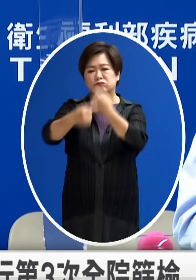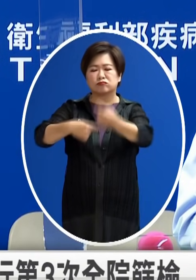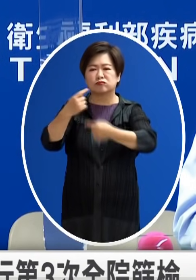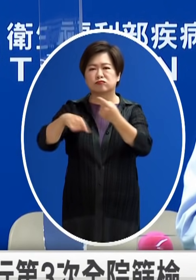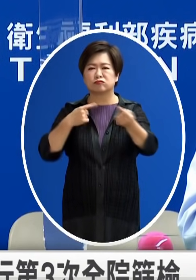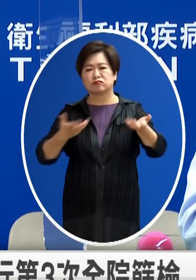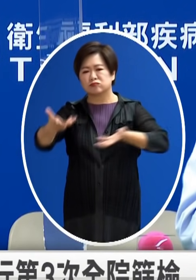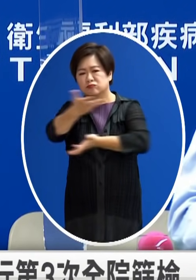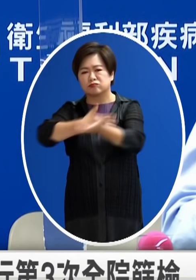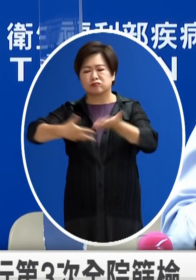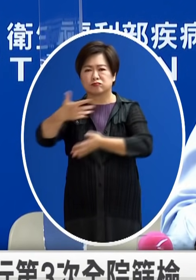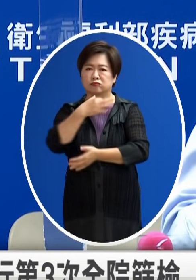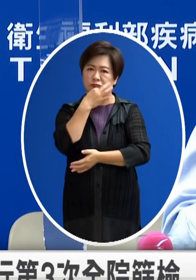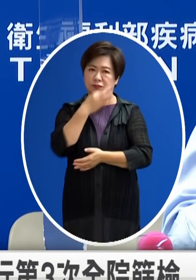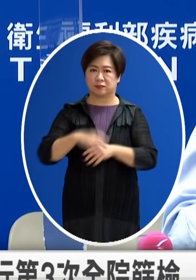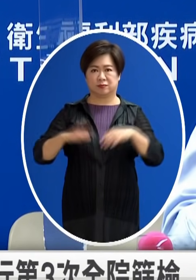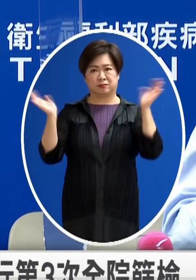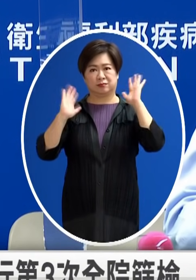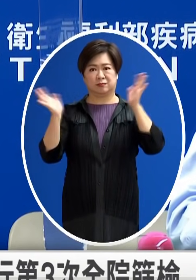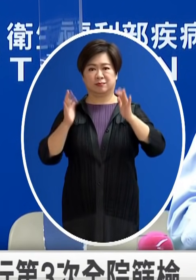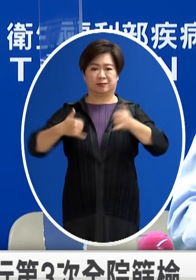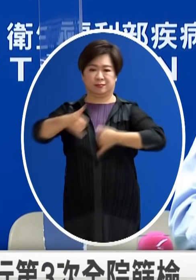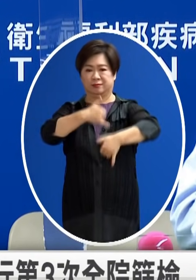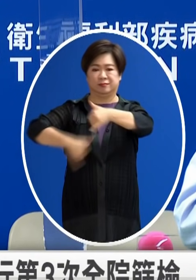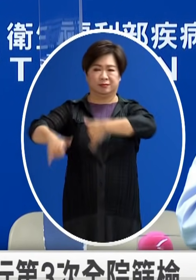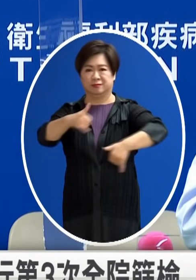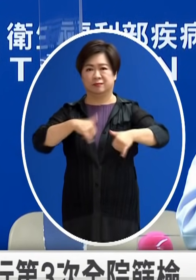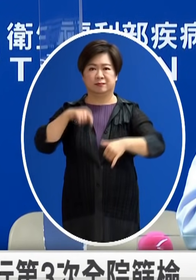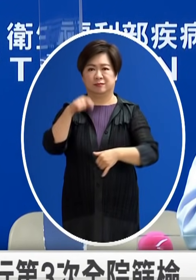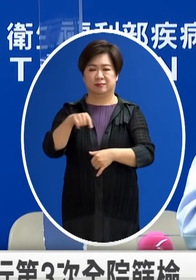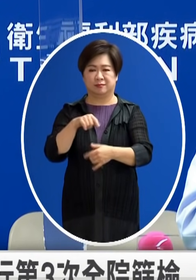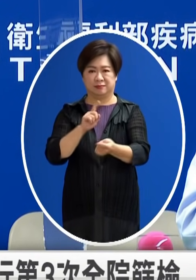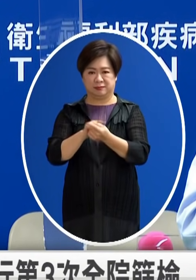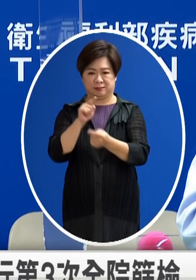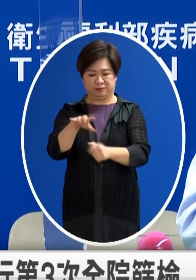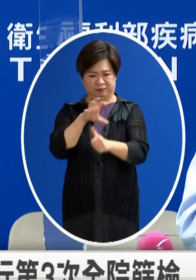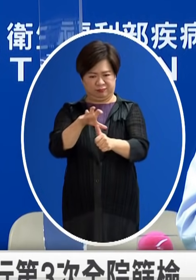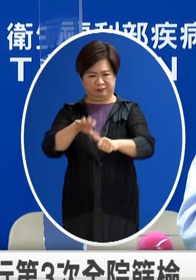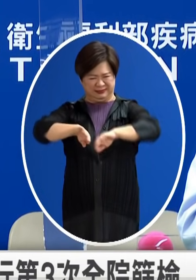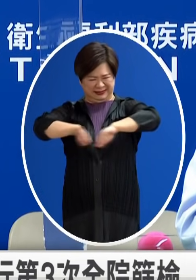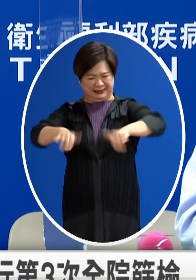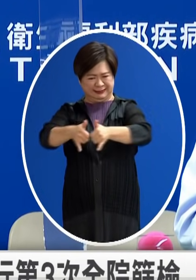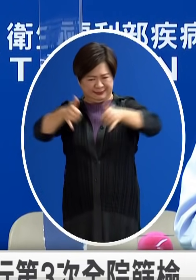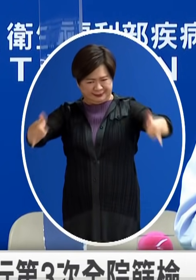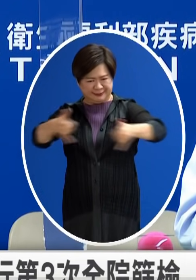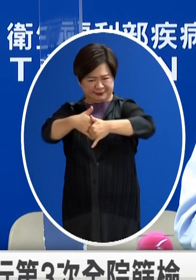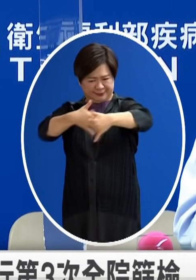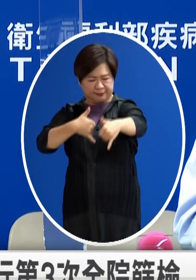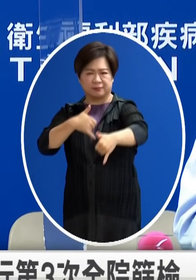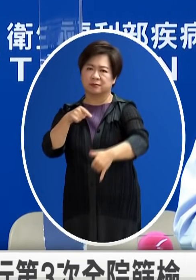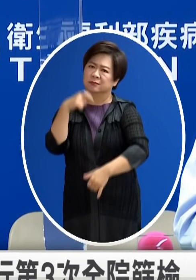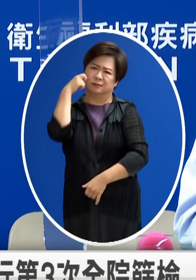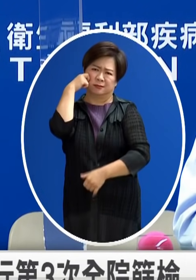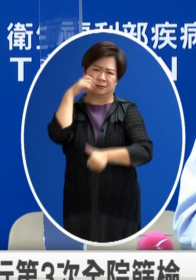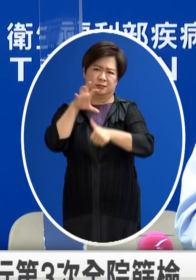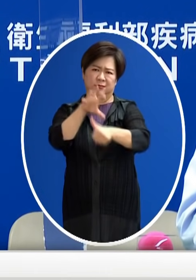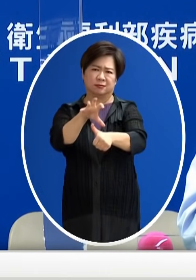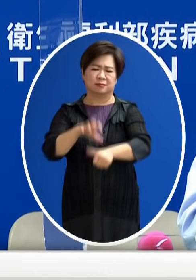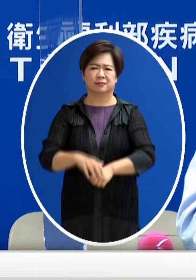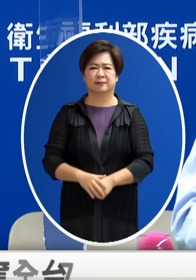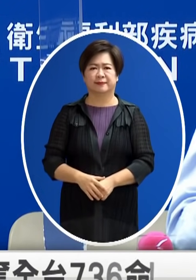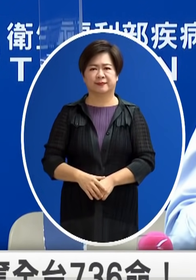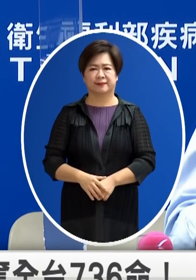性，啊，因为小朋友确实你要做一个非常非常好的一个区隔，有它相当的一个困难哈，所